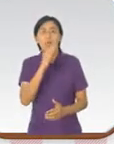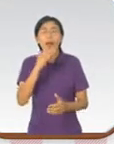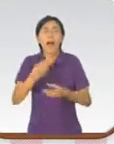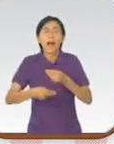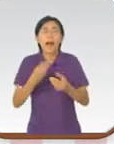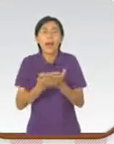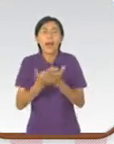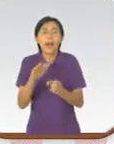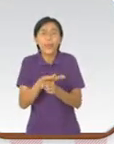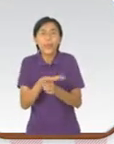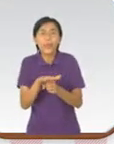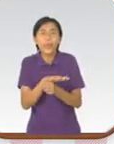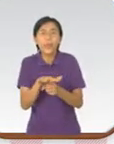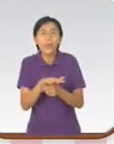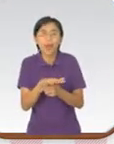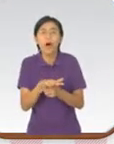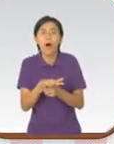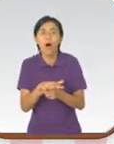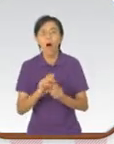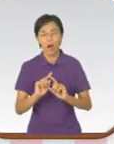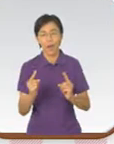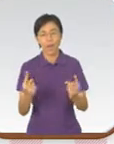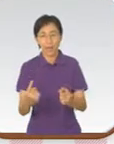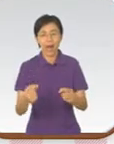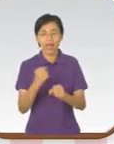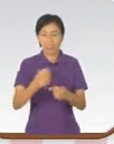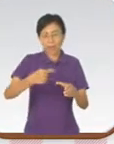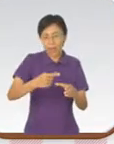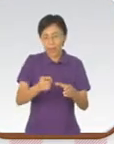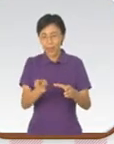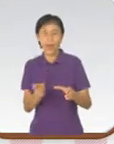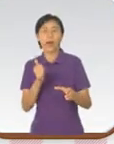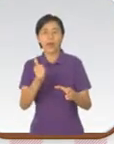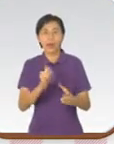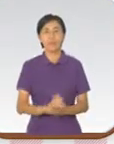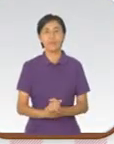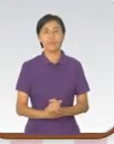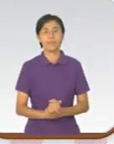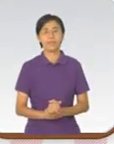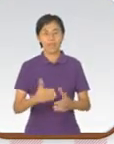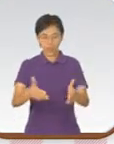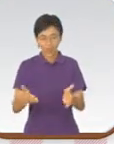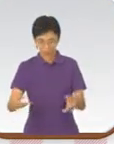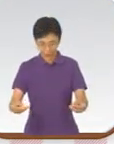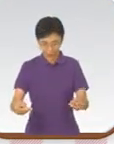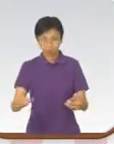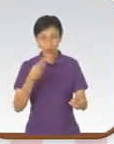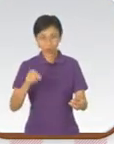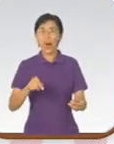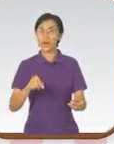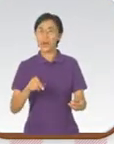งมากเราอาจจะใช้วิธีที่บอกก็คือล้อมแล้วก็มาไขว้เป็นชิ้นๆไป ใส่จังเก่งนะเนี่ยเรา เสร็จเรียบร้อยแล้วค